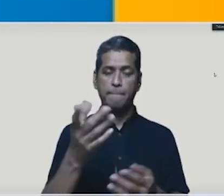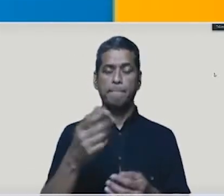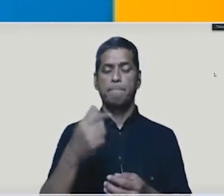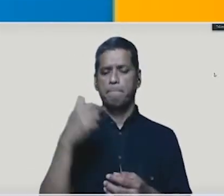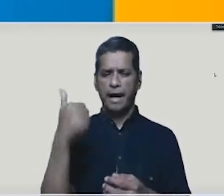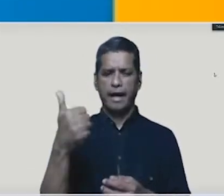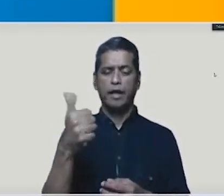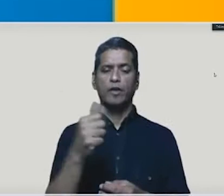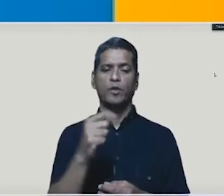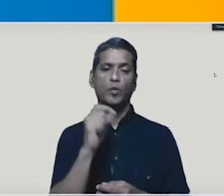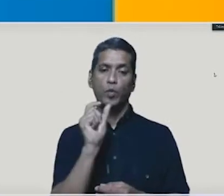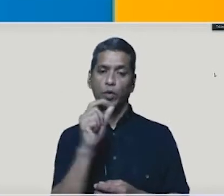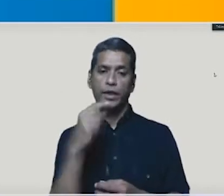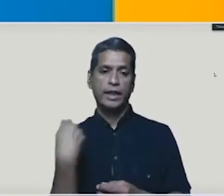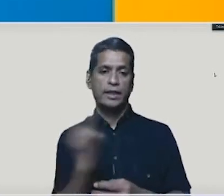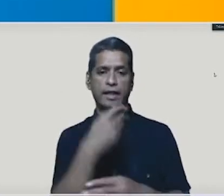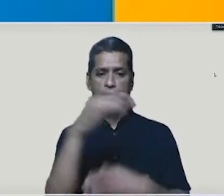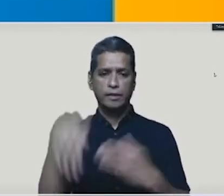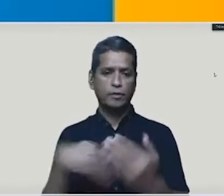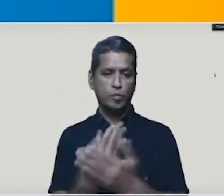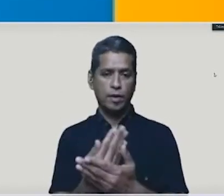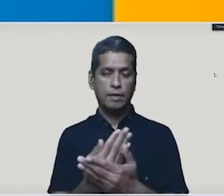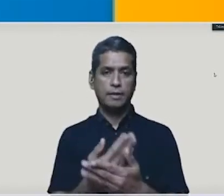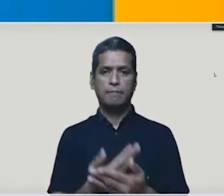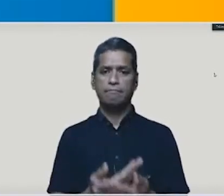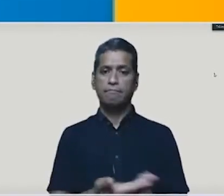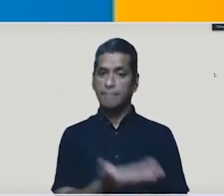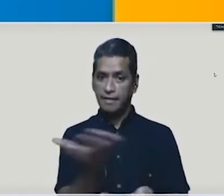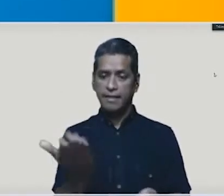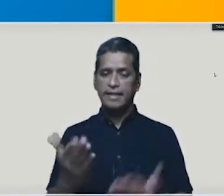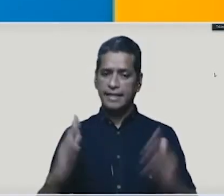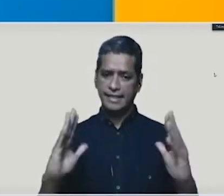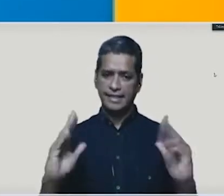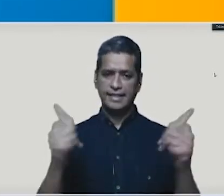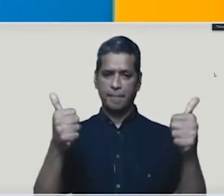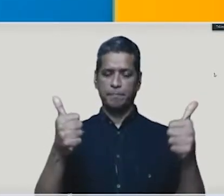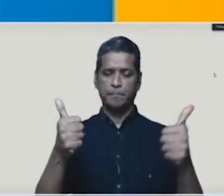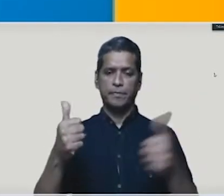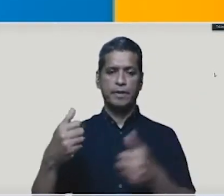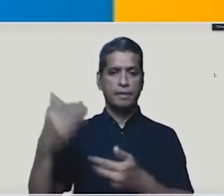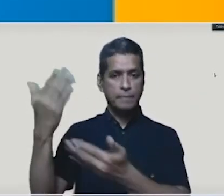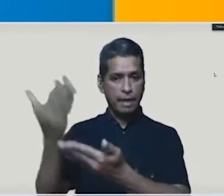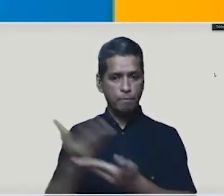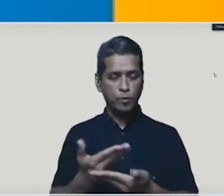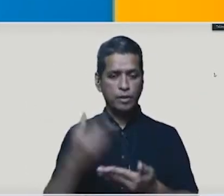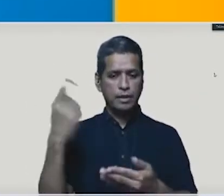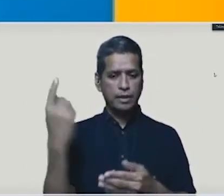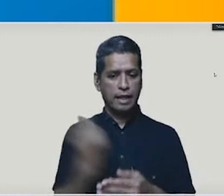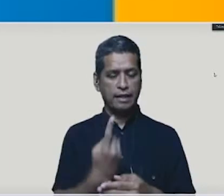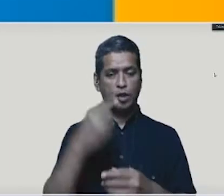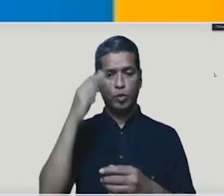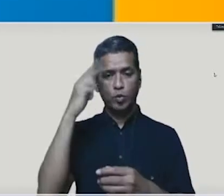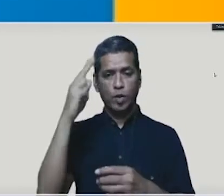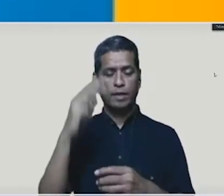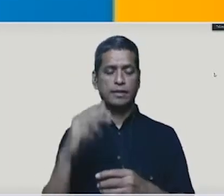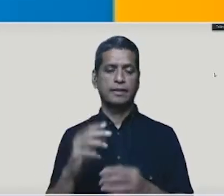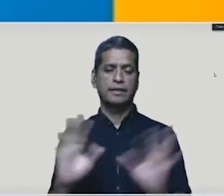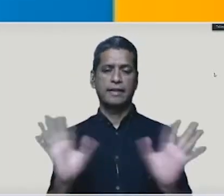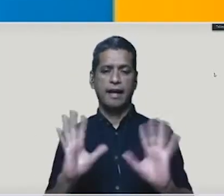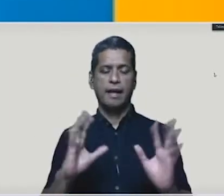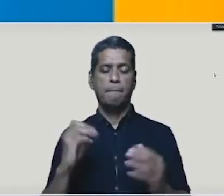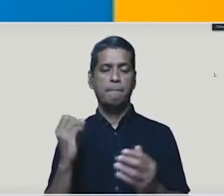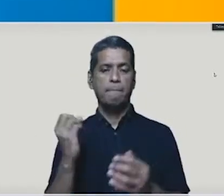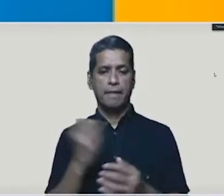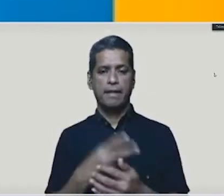oleh karena ini akan boleh mempersiapkan kita untuk menyambut kedatangan Tuhan yang tidak lama lagi sesuatu yang kasih lebih Kristus